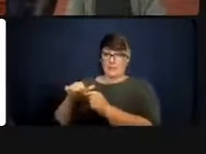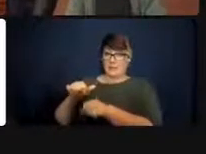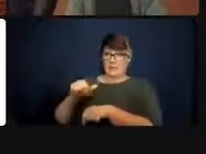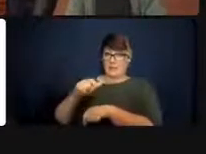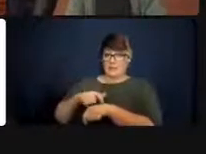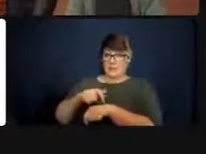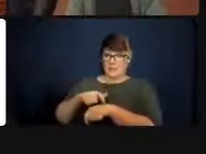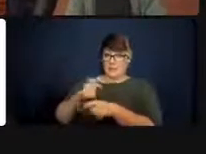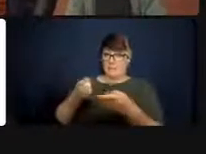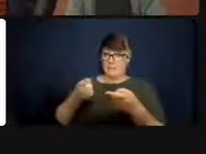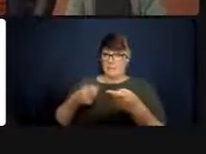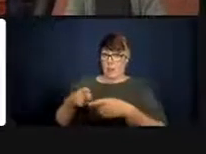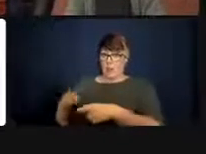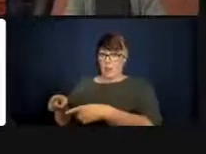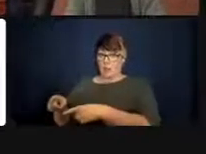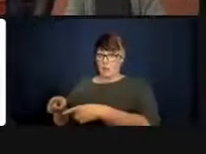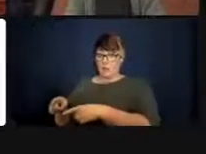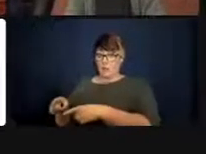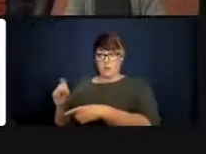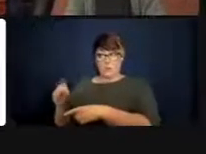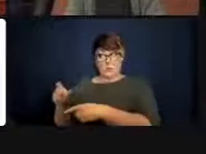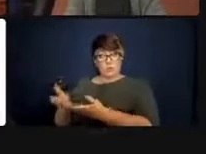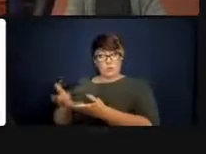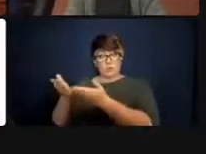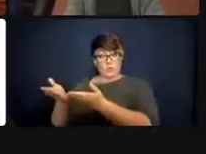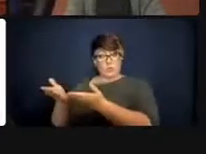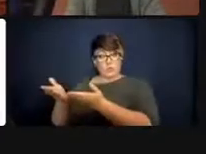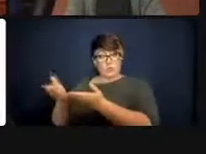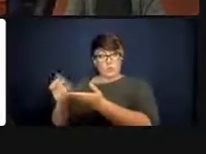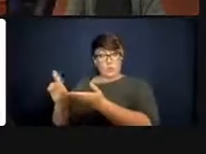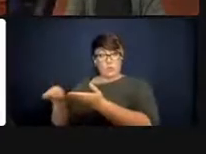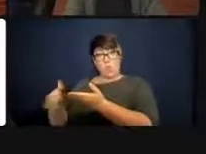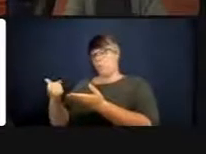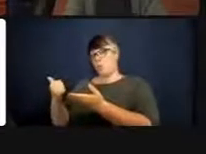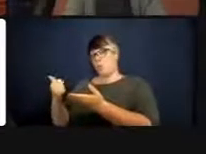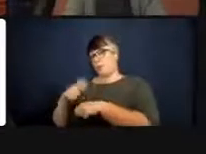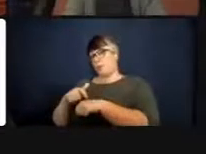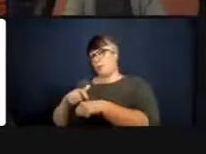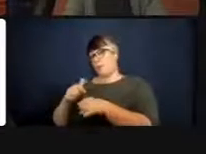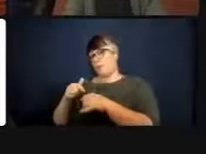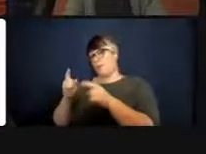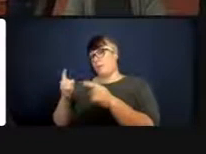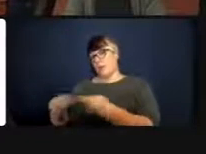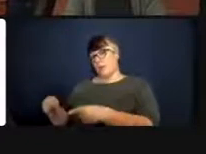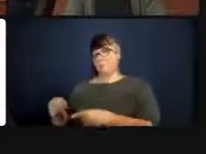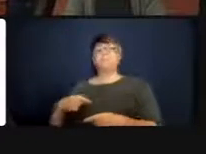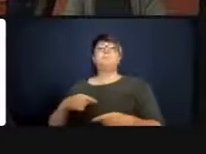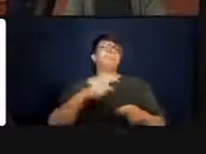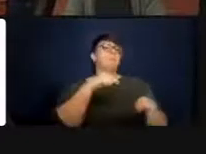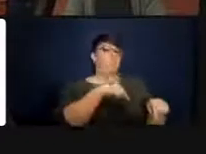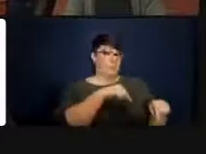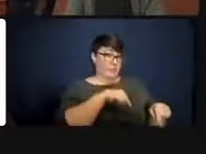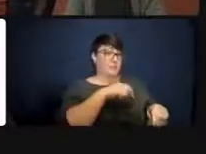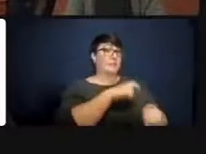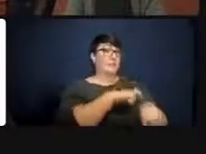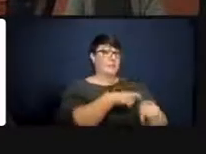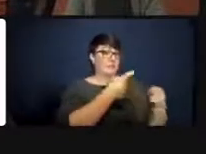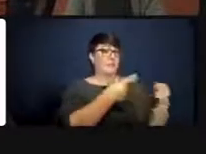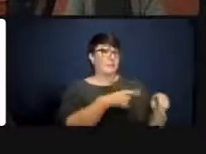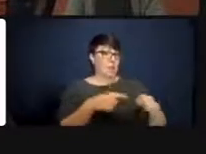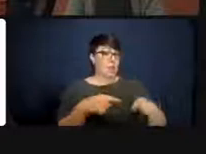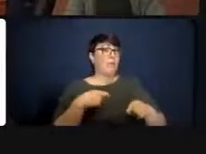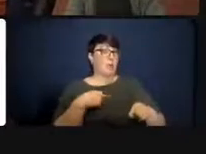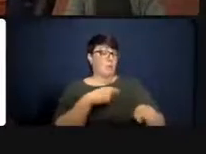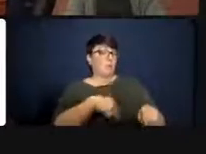je, muda ambao tayari tumezungumzia ndio utatumika au kuna itabidi tutumie